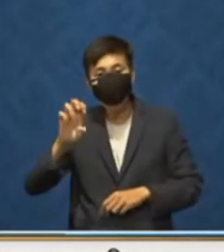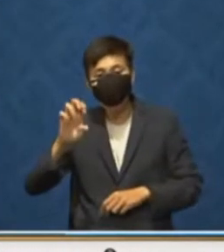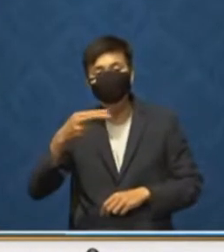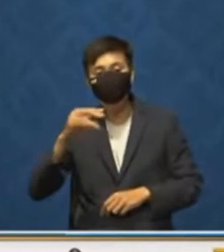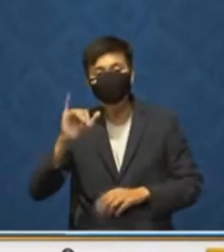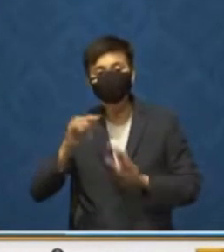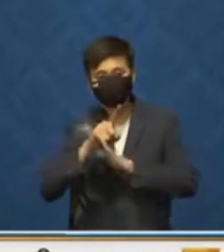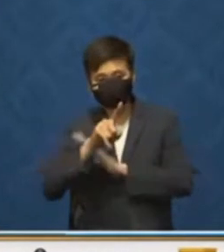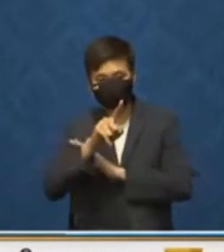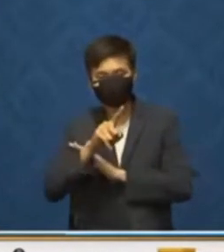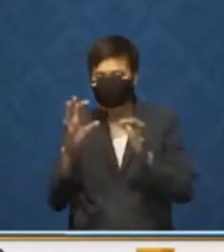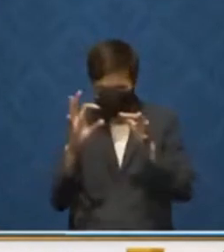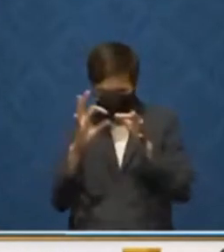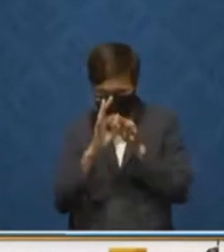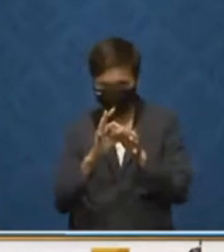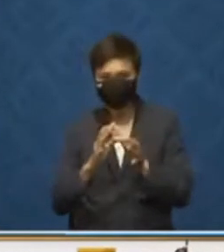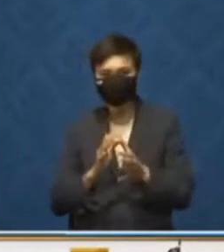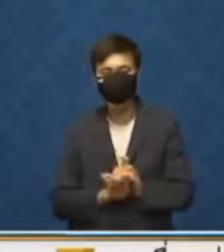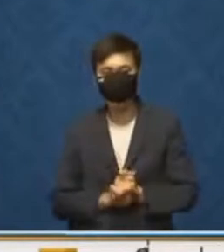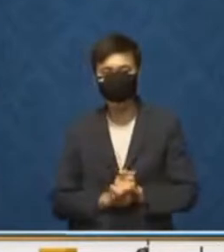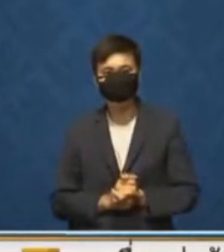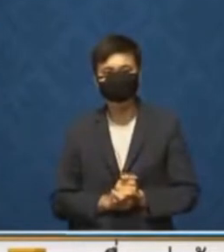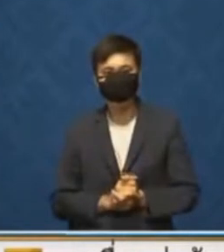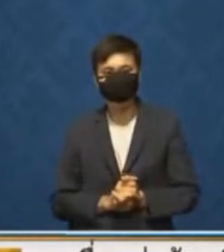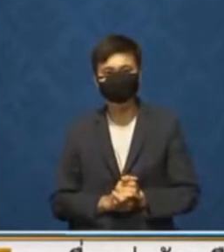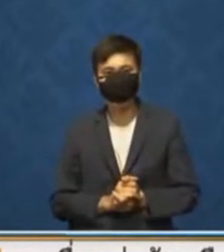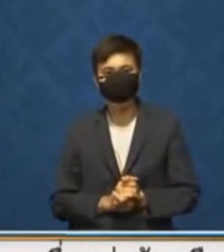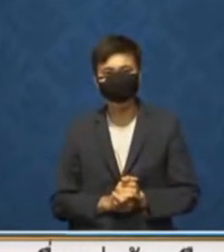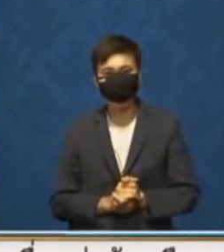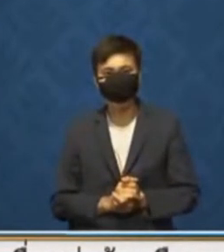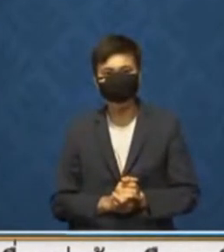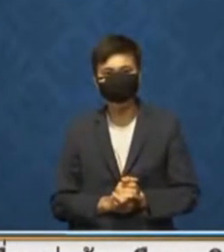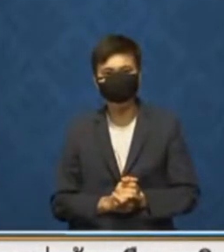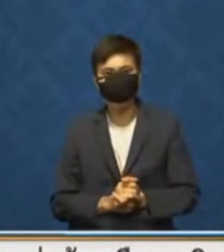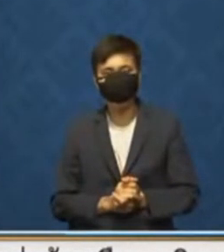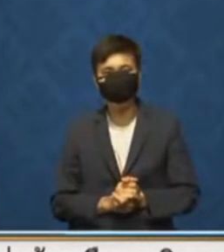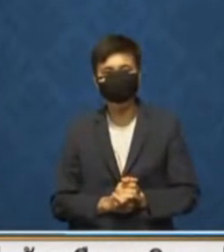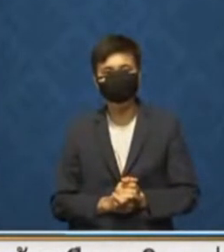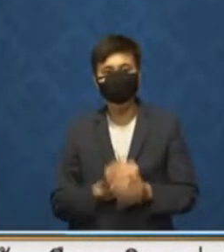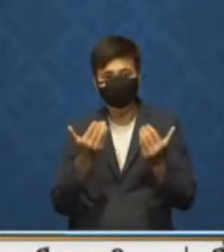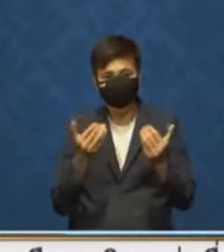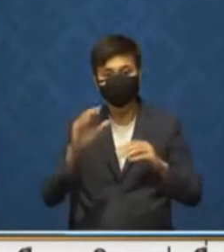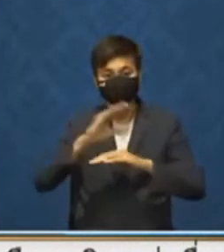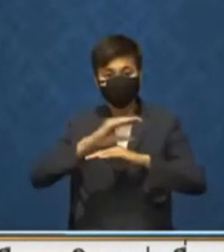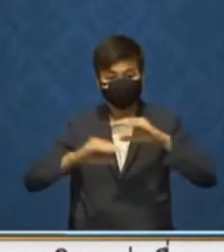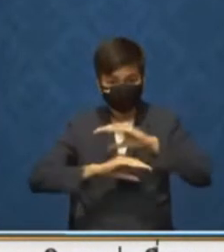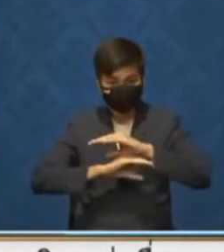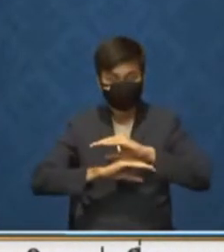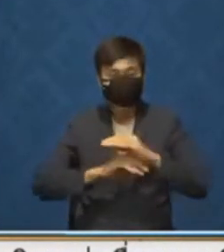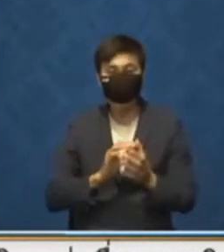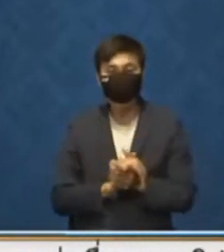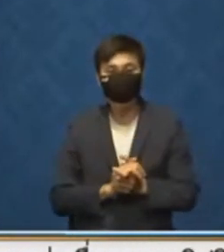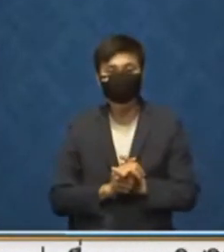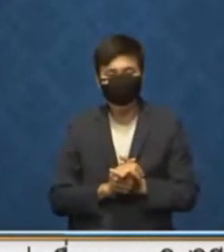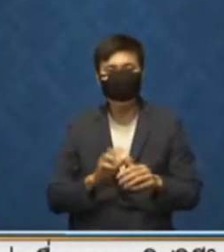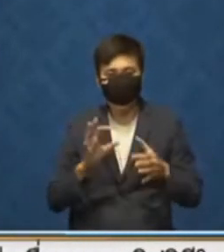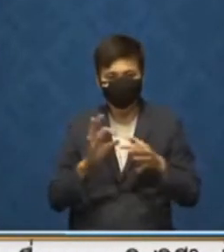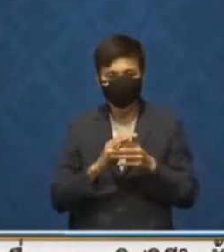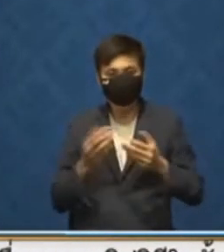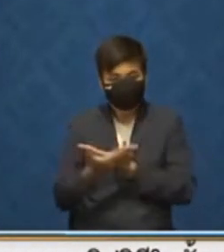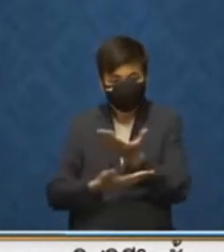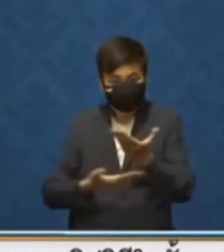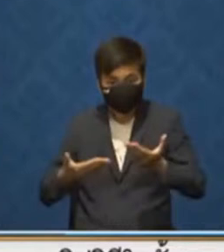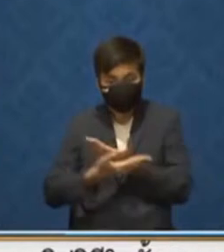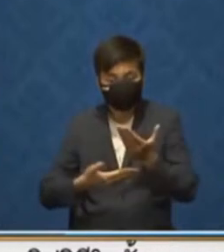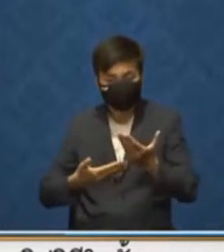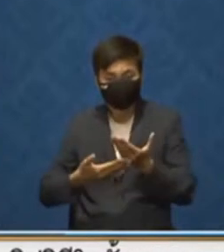ข้ามเลยเอาเรื่องต่อเลยและอันนี้ก็เป็นโครงการหนึ่งที่เกี่ยวข้องกับการสัมมนาการ